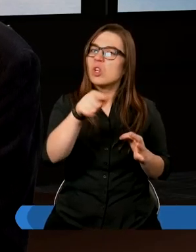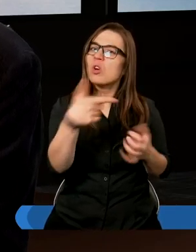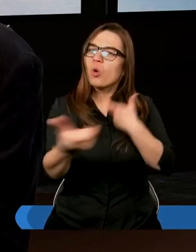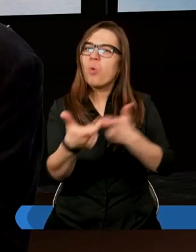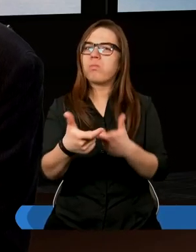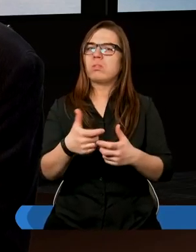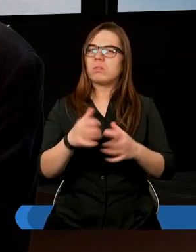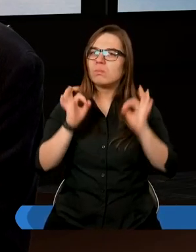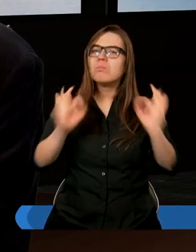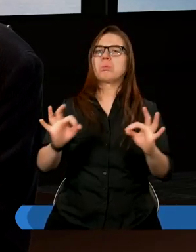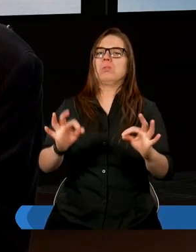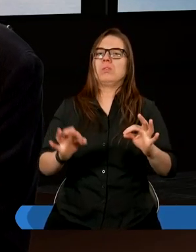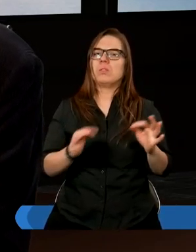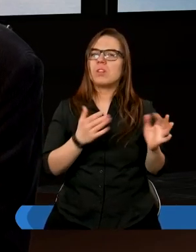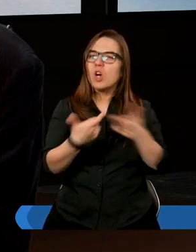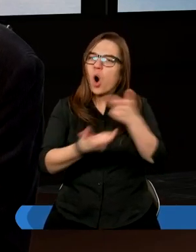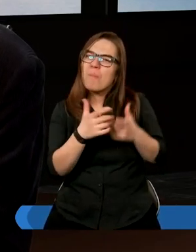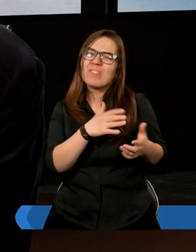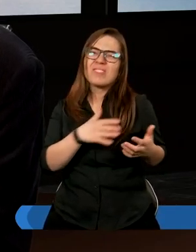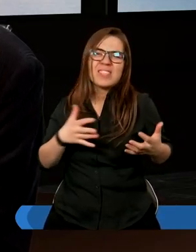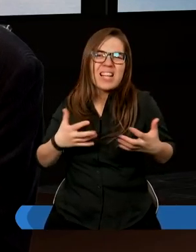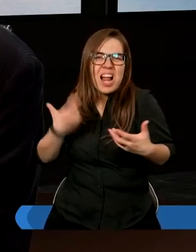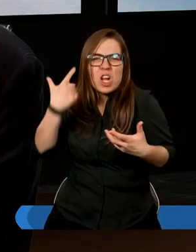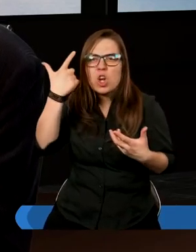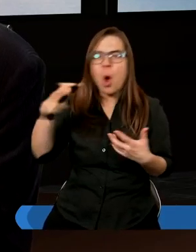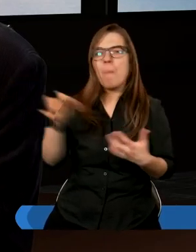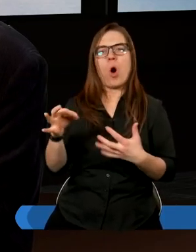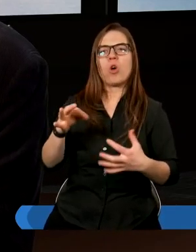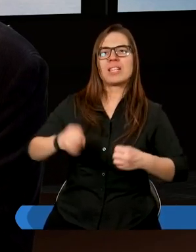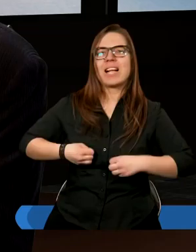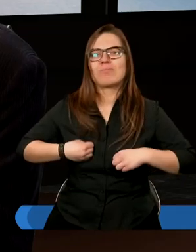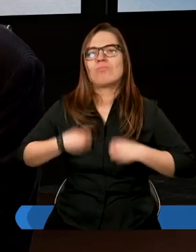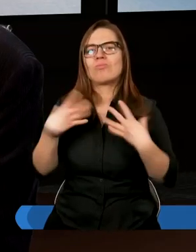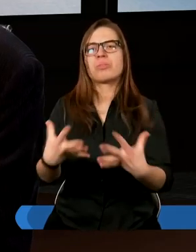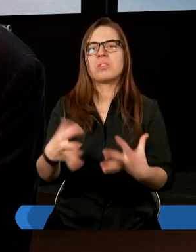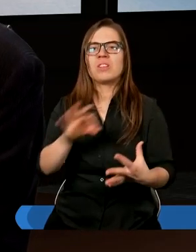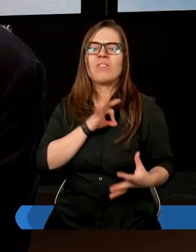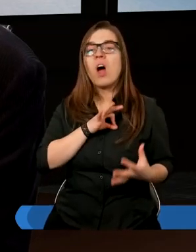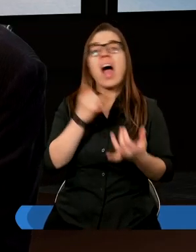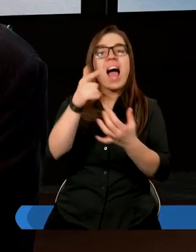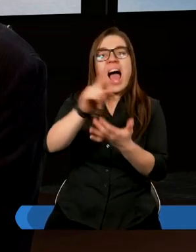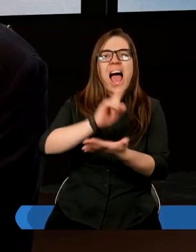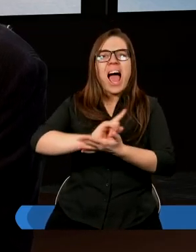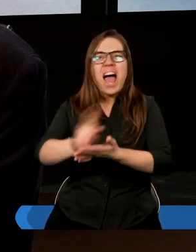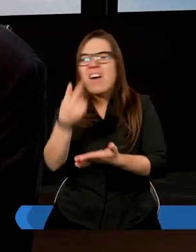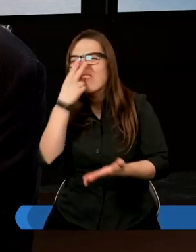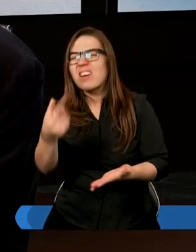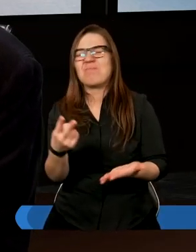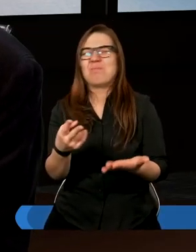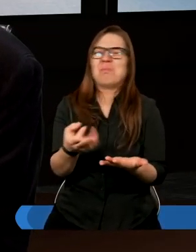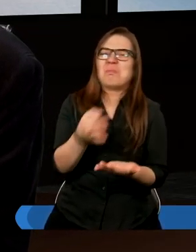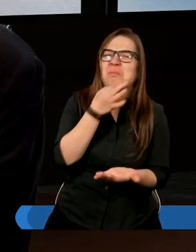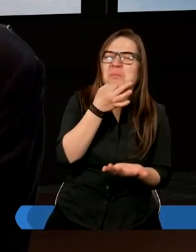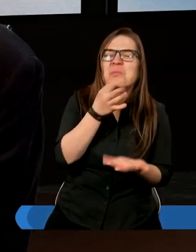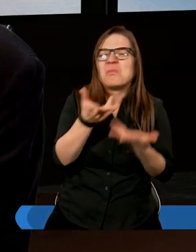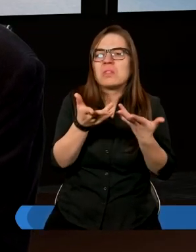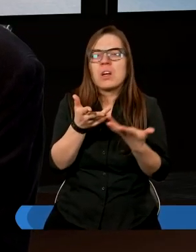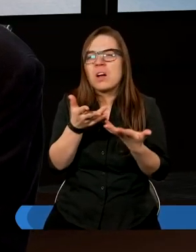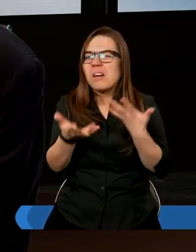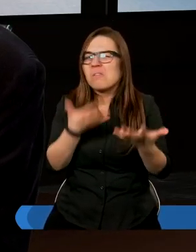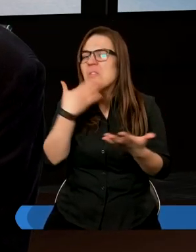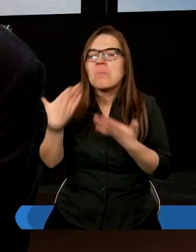szczerze. I nie dbaj o to, czy efekty będą duże, czy małe. Ty bądź wierny, a